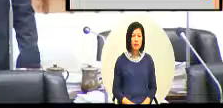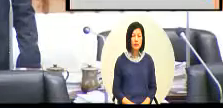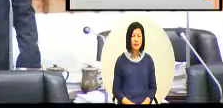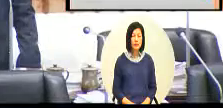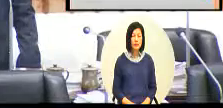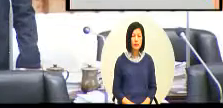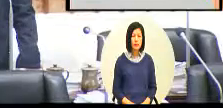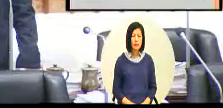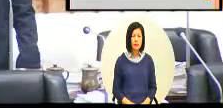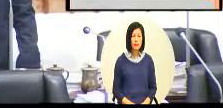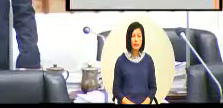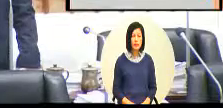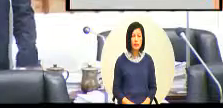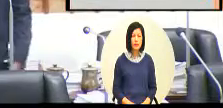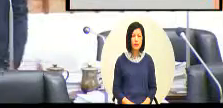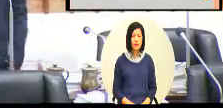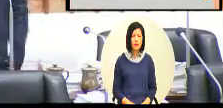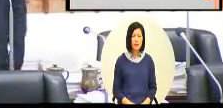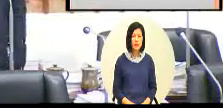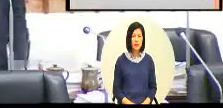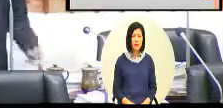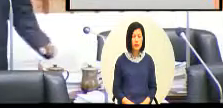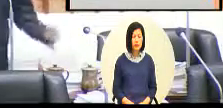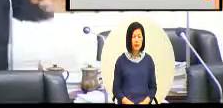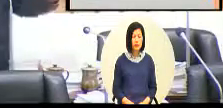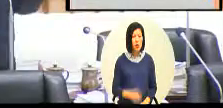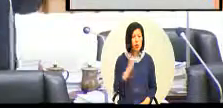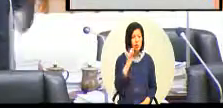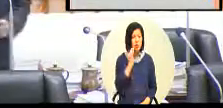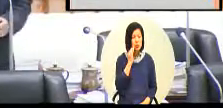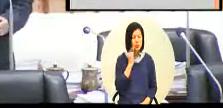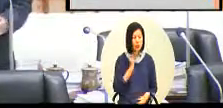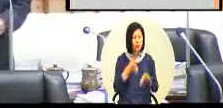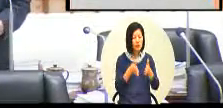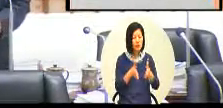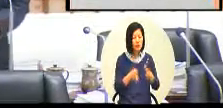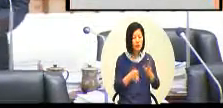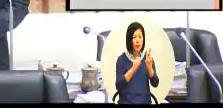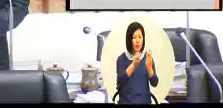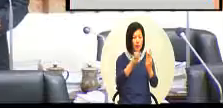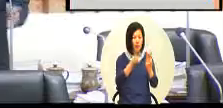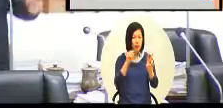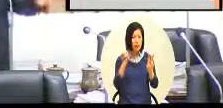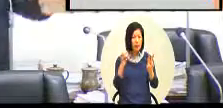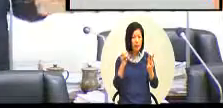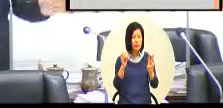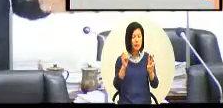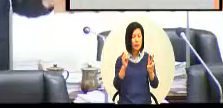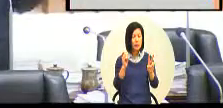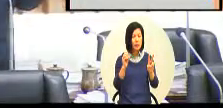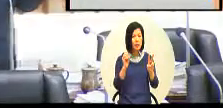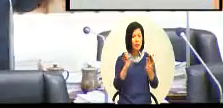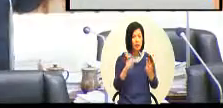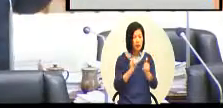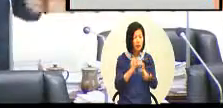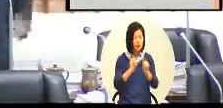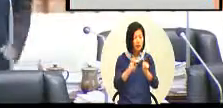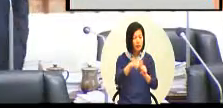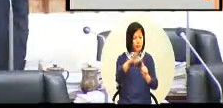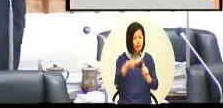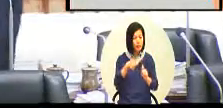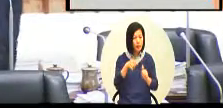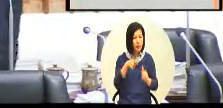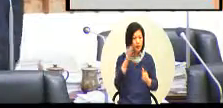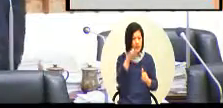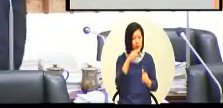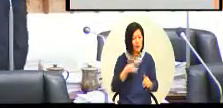以长照 2.0， 我在想如果拿出长照 2.0 让这个整个民众了解长照 2.0